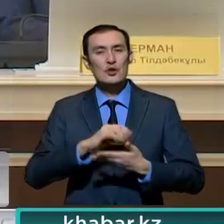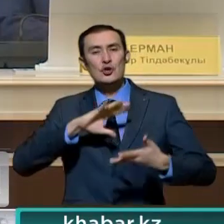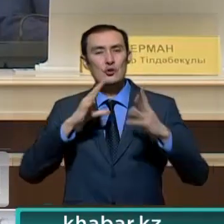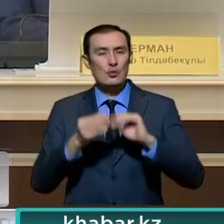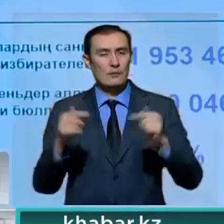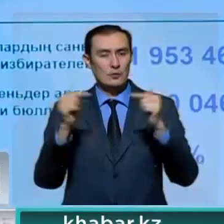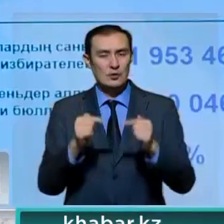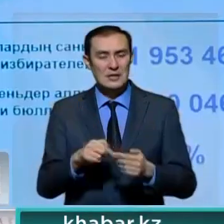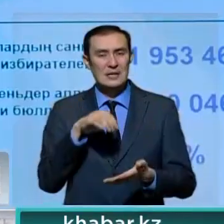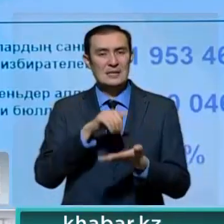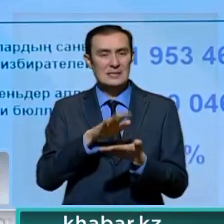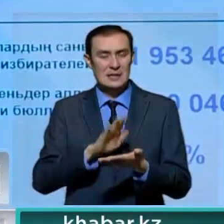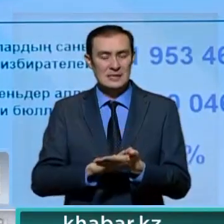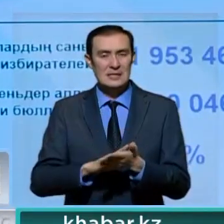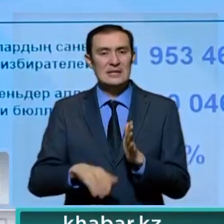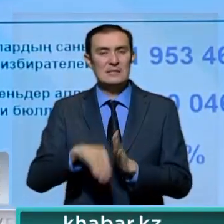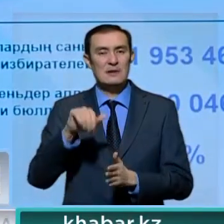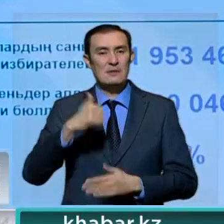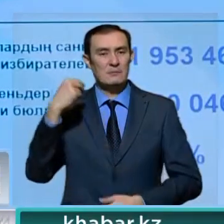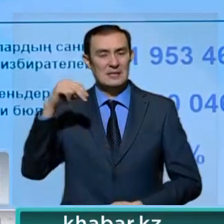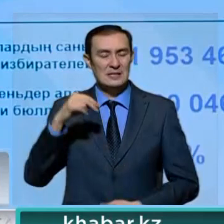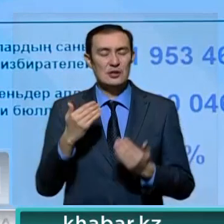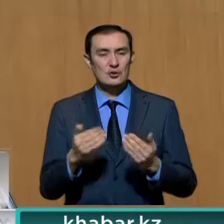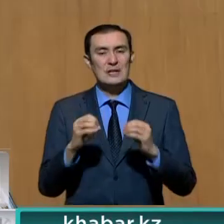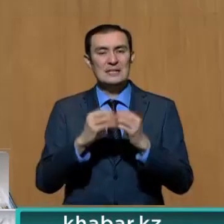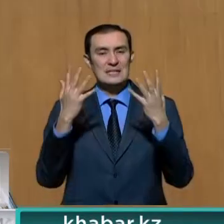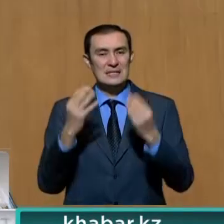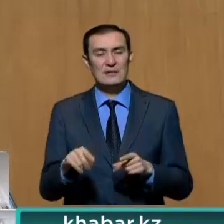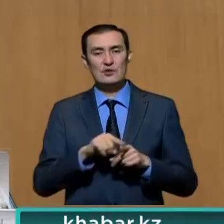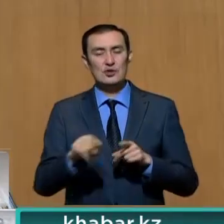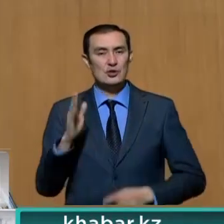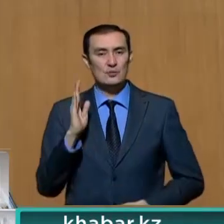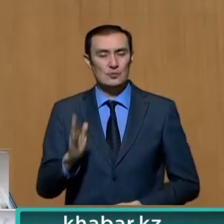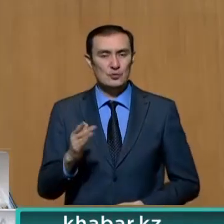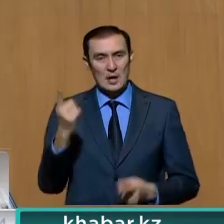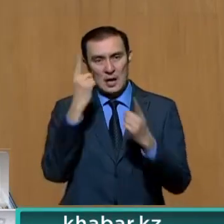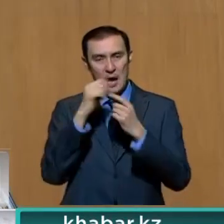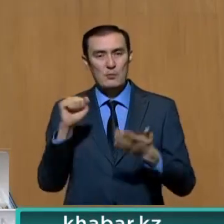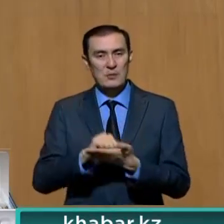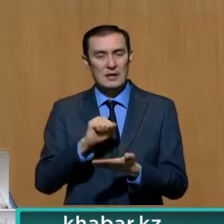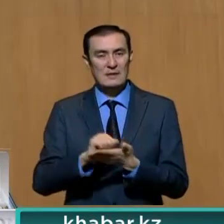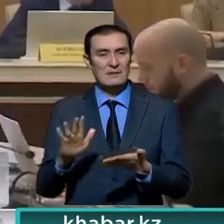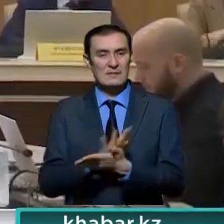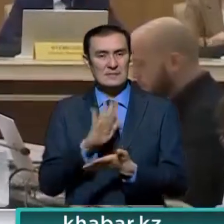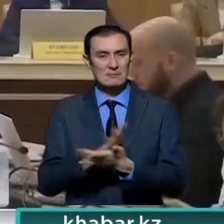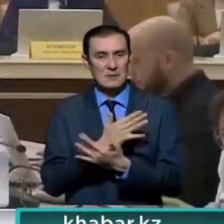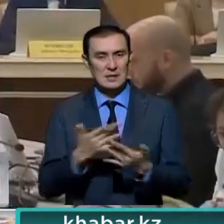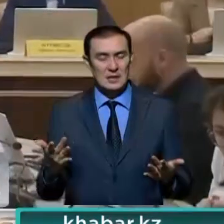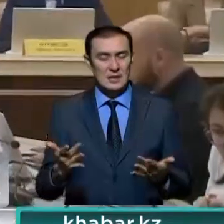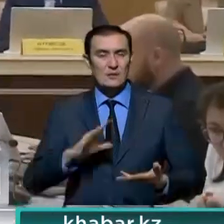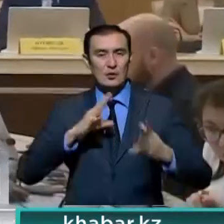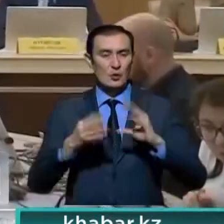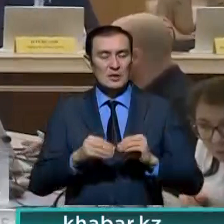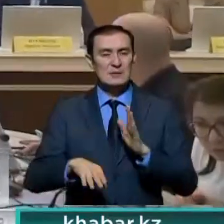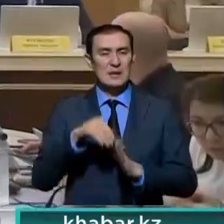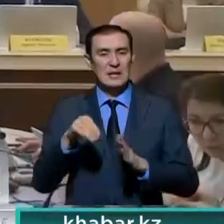и регистрации избранного президента. И еще 10 дней дается на то, чтобы их уже опубликовали в СМИ. Таким образом, все